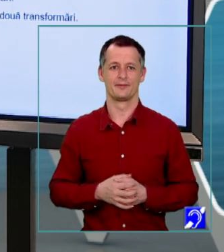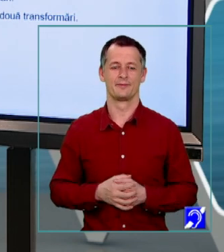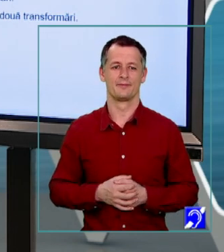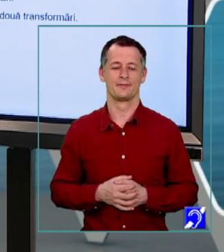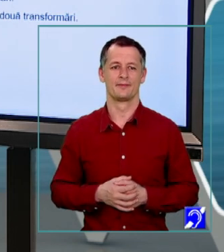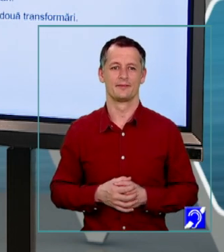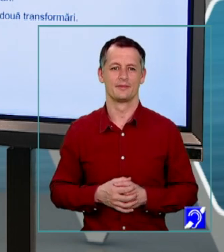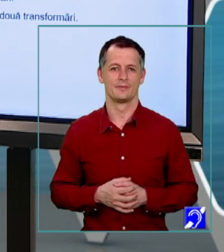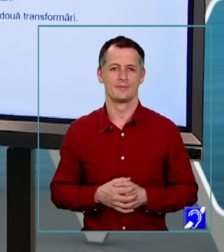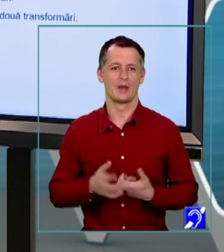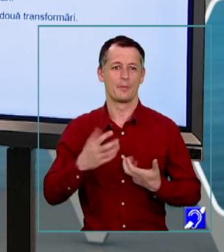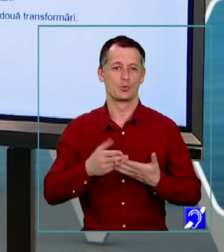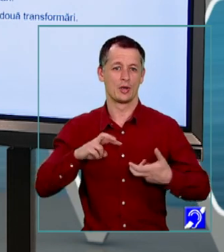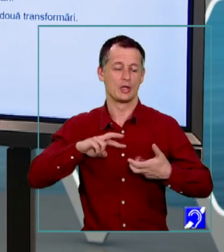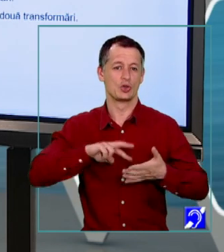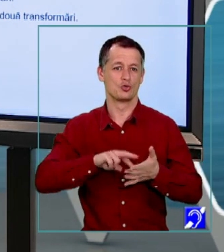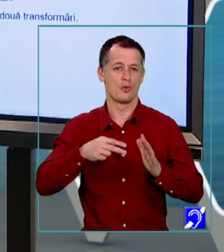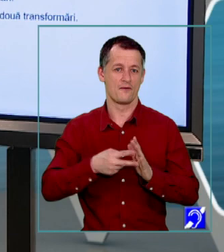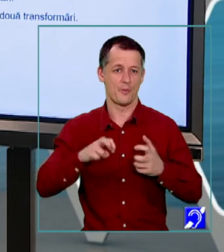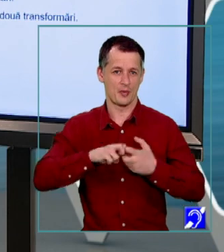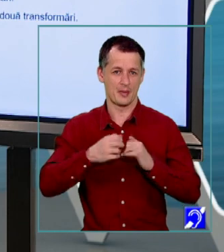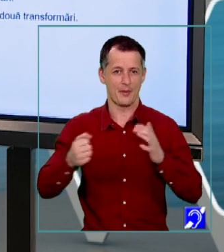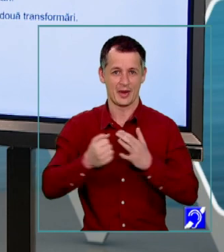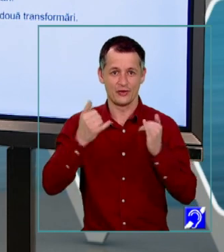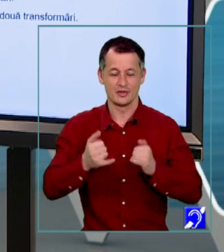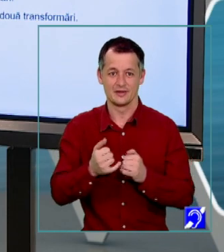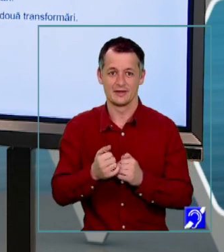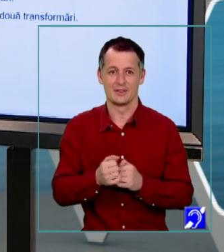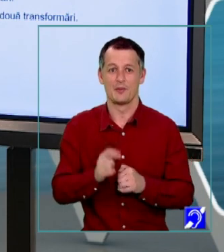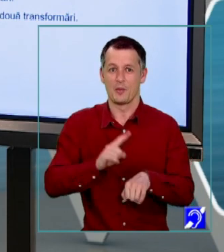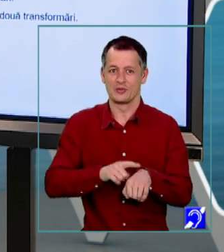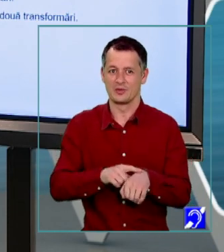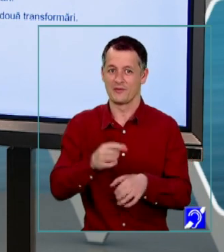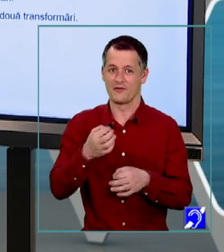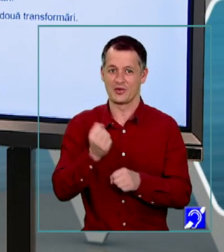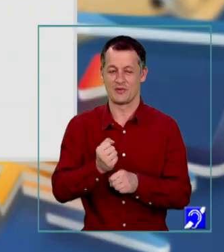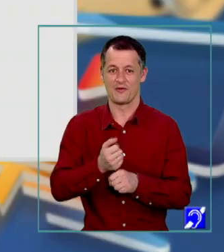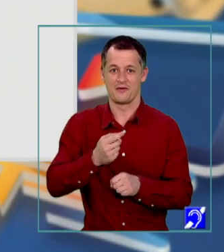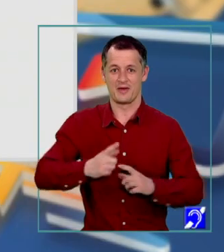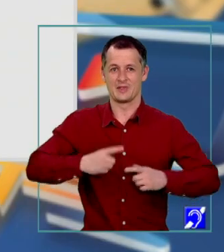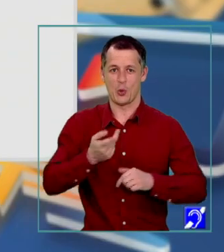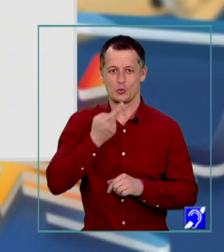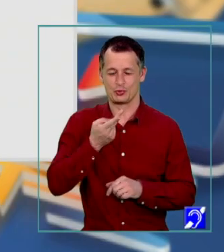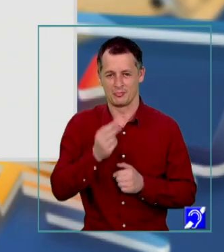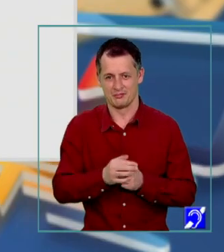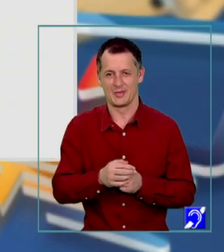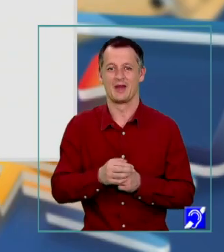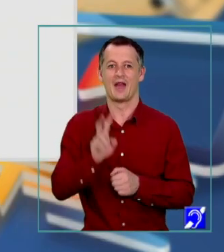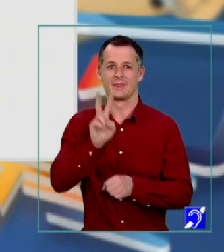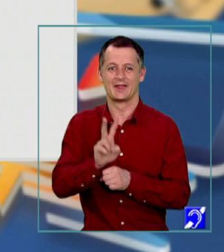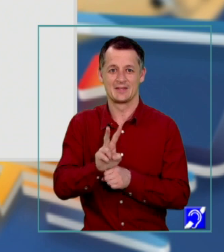rezolvați problemele până aici. E cazul să ne concentrăm puțin și să ne facem viața mai ușoară. Mai mult decât atât, vă atrag atenția că avem